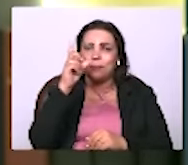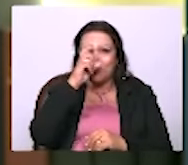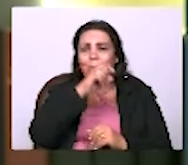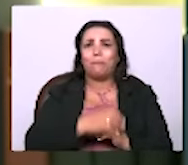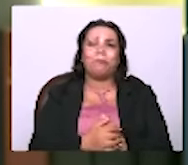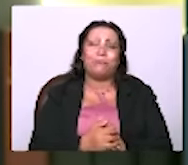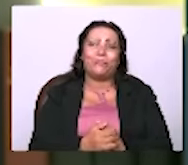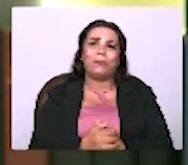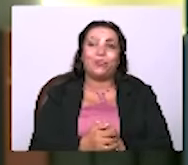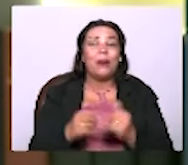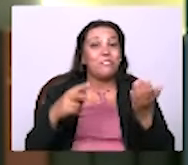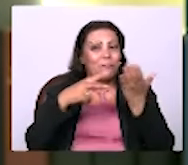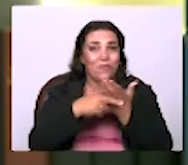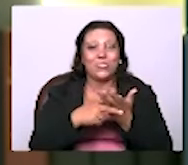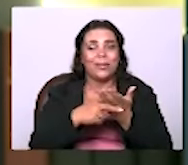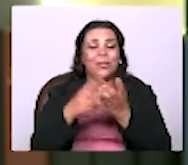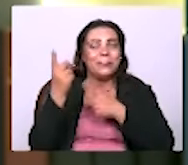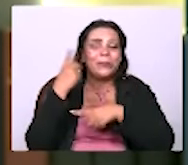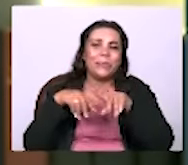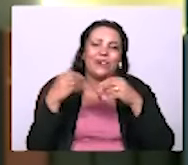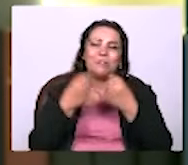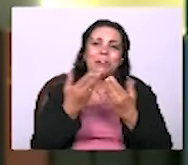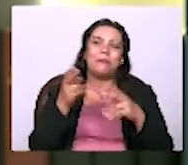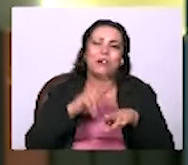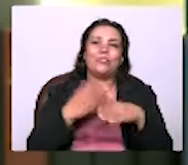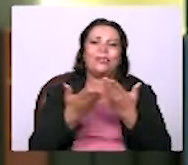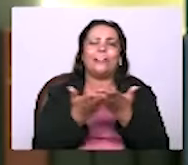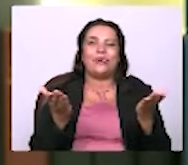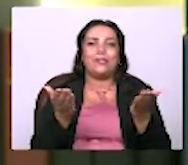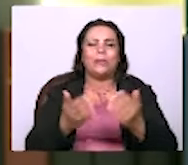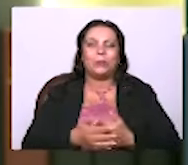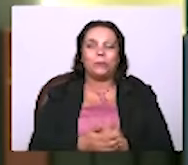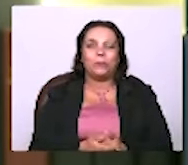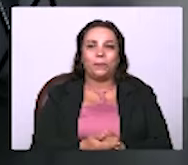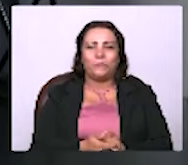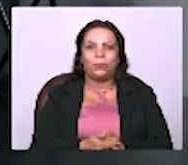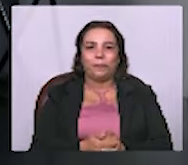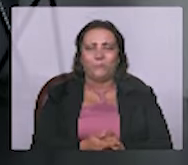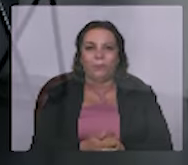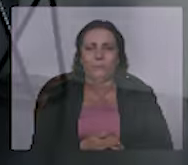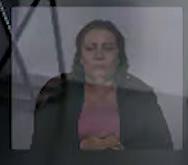ذلك نخرج لفاصل ونعود لاستئناف فقرات هذه الحلقه